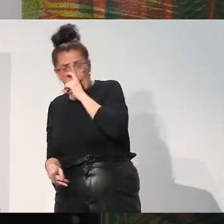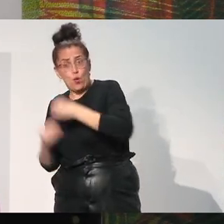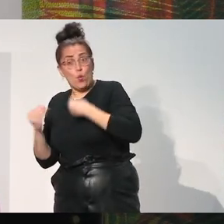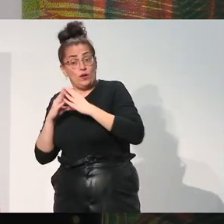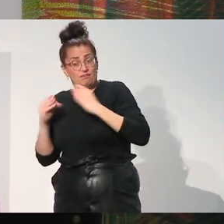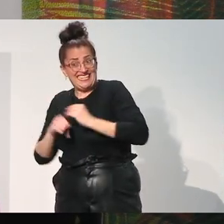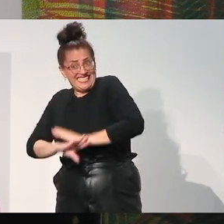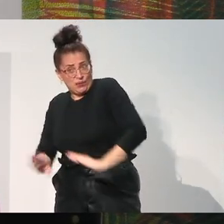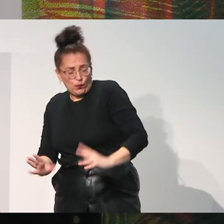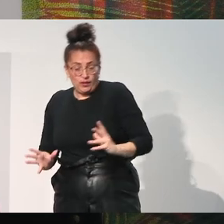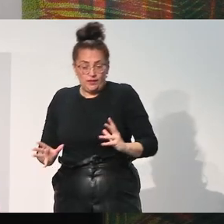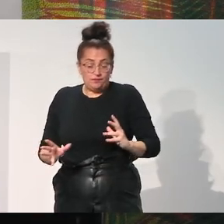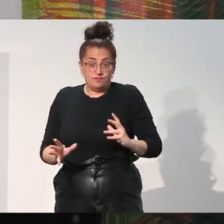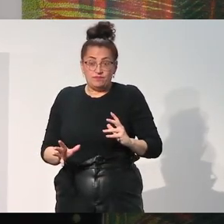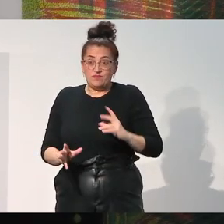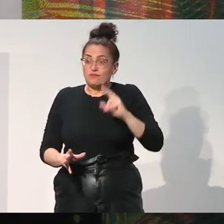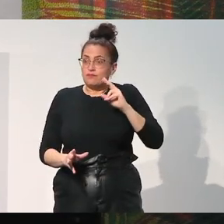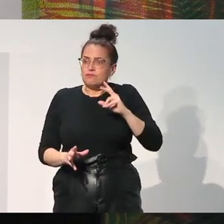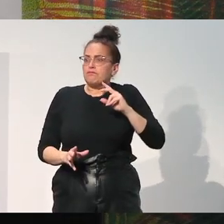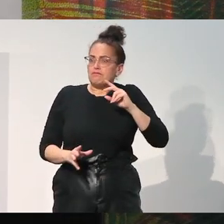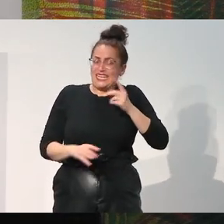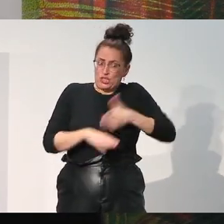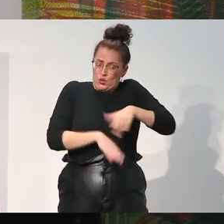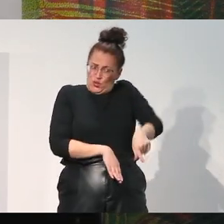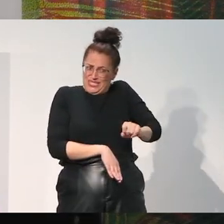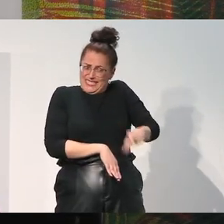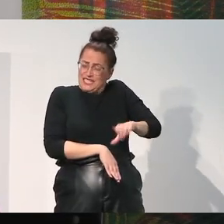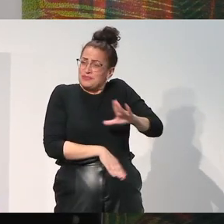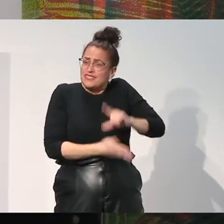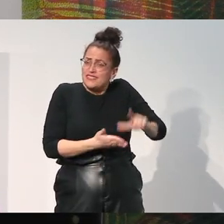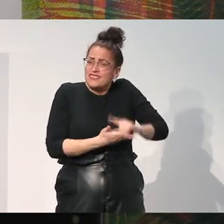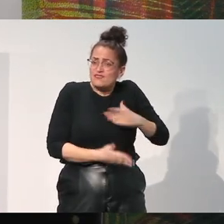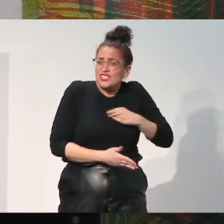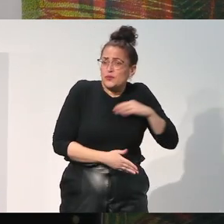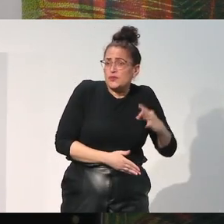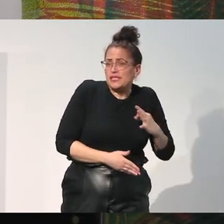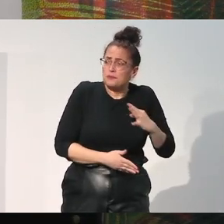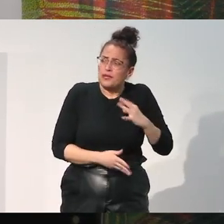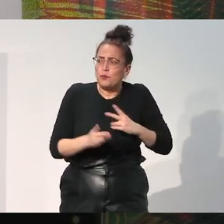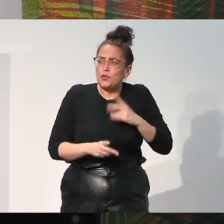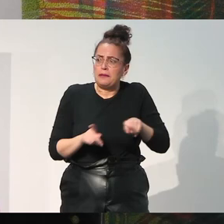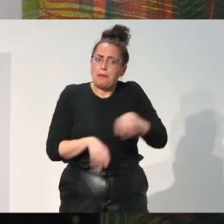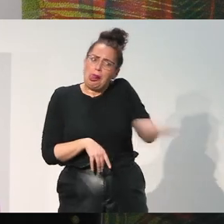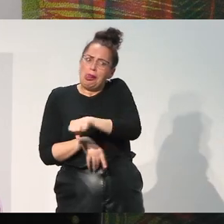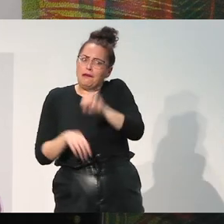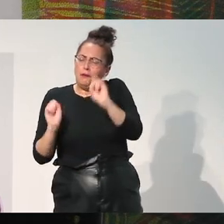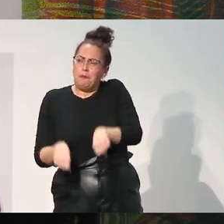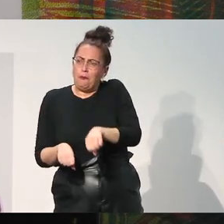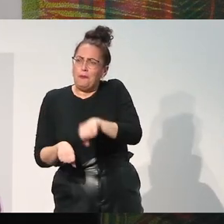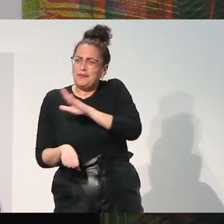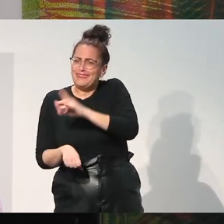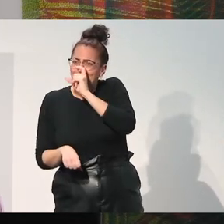est étrangement un livre de littérature française, bien évidemment, mais il pourrait être un peu aussi un livre de littérature libanaise ou arabe d'une certaine façon. Et là, quand on est en